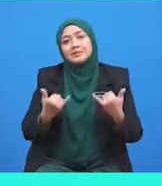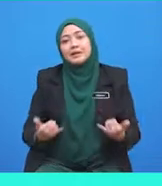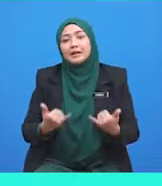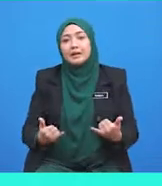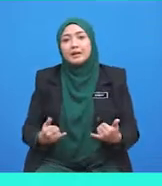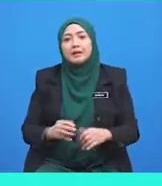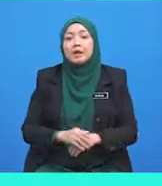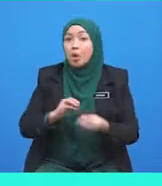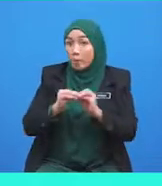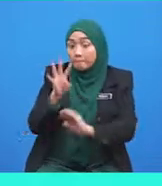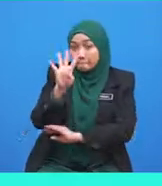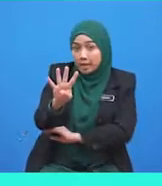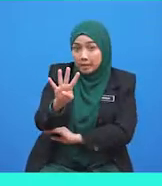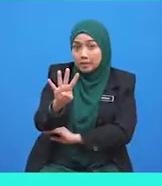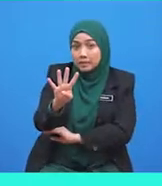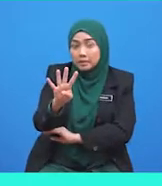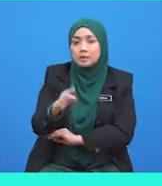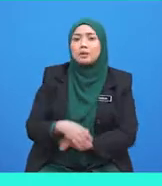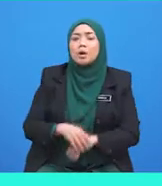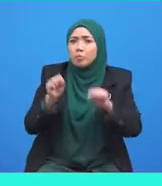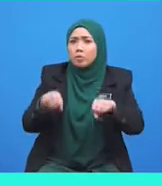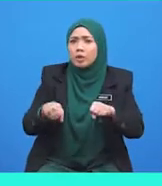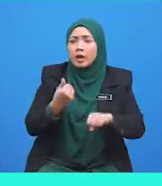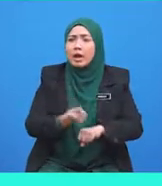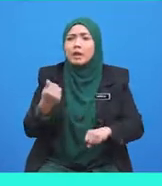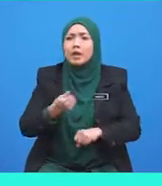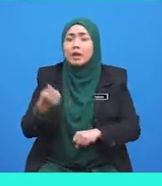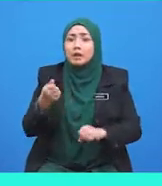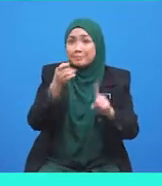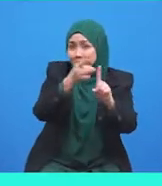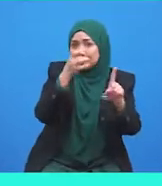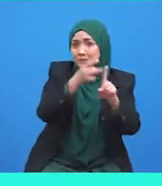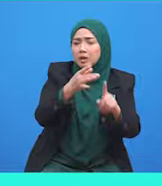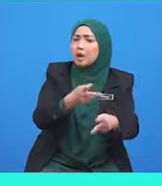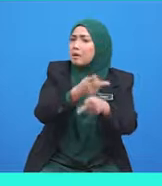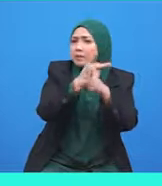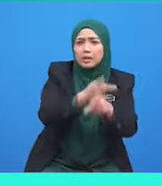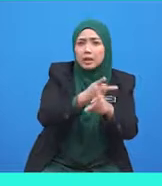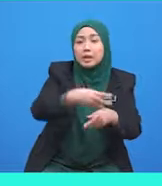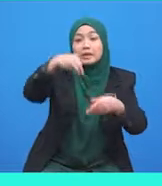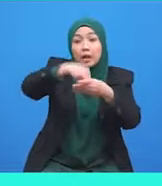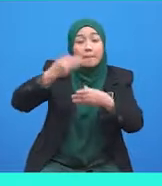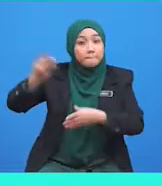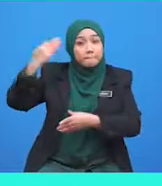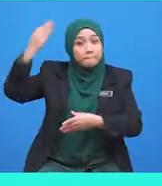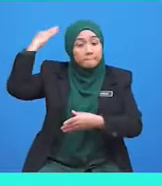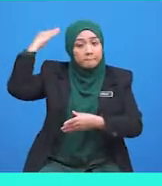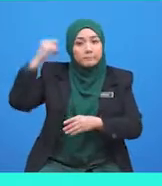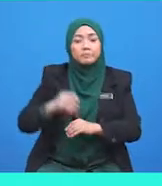Seterusnya, yang keempat adalah membolehkan peralatan besi kekal dalam sejarah dan tamadun